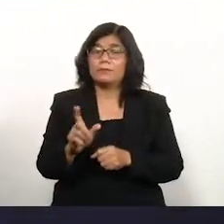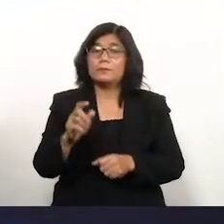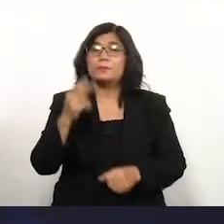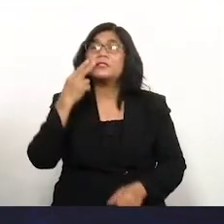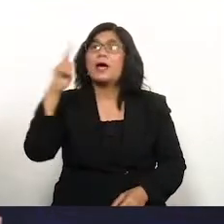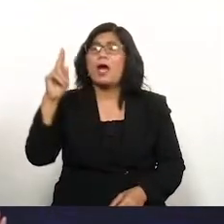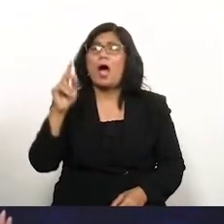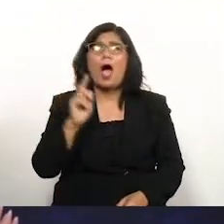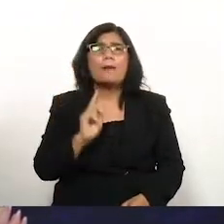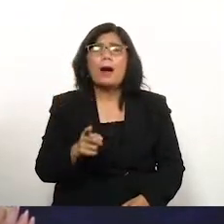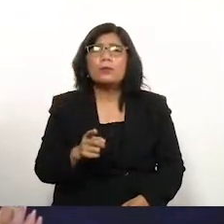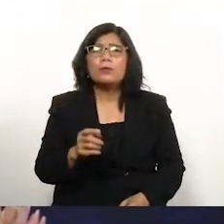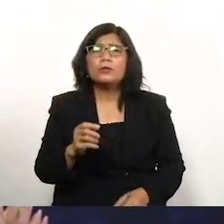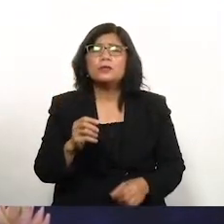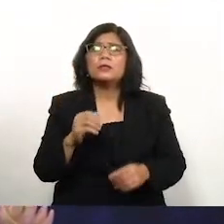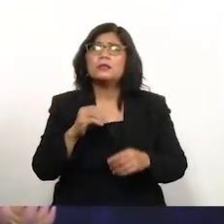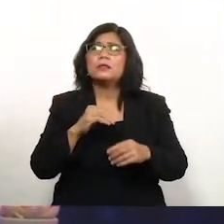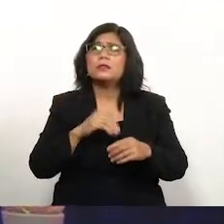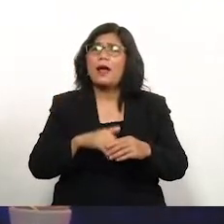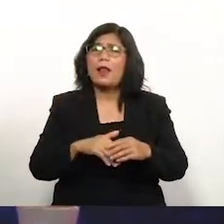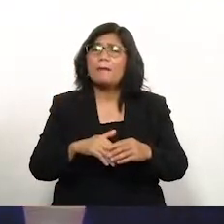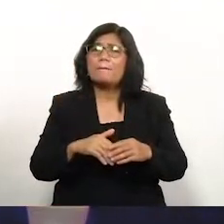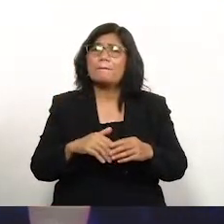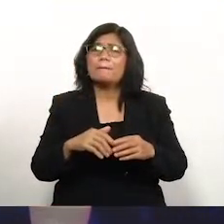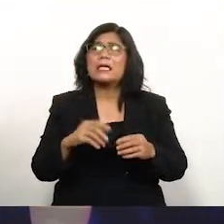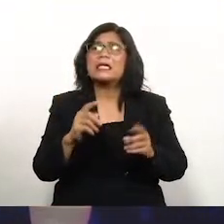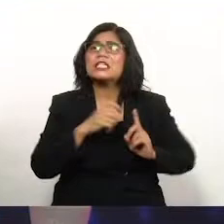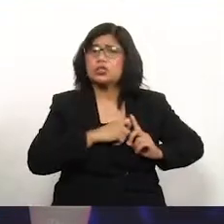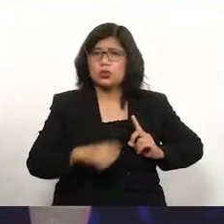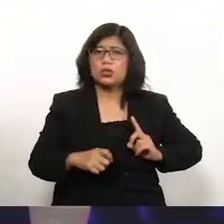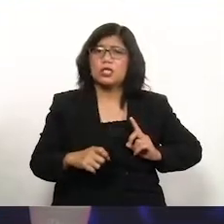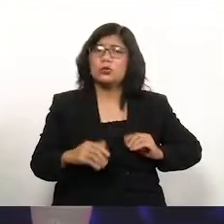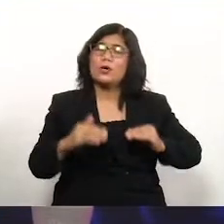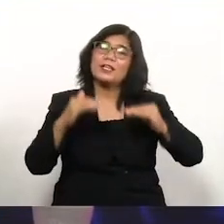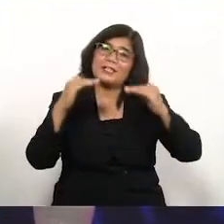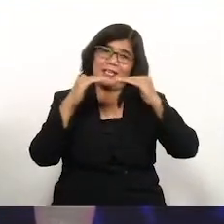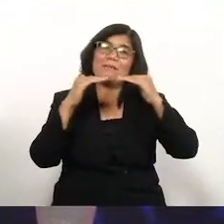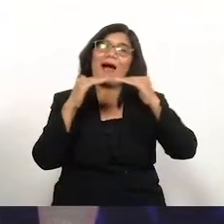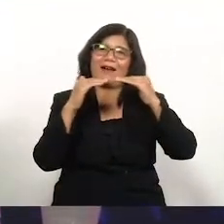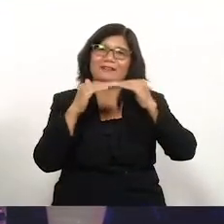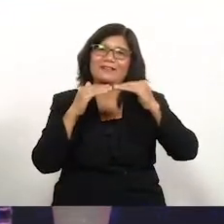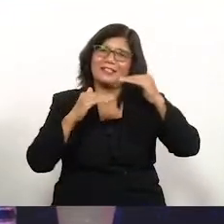Hai apapun yang dari Kristus namanya keseimbangan yang 7 sama saya katakan keseimbangan